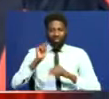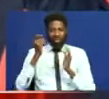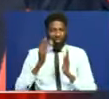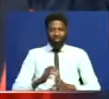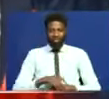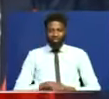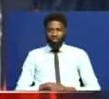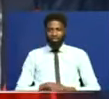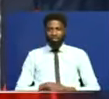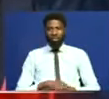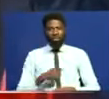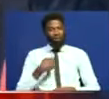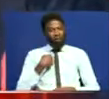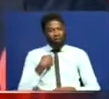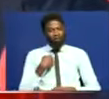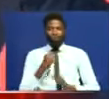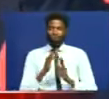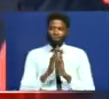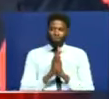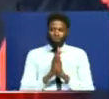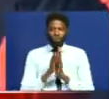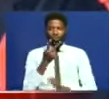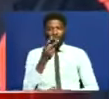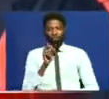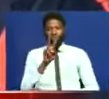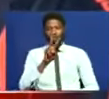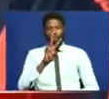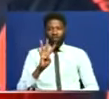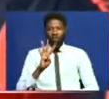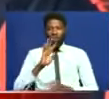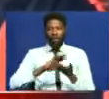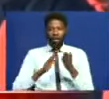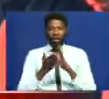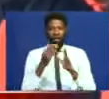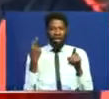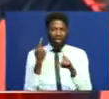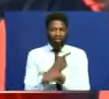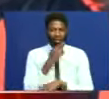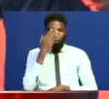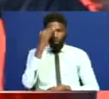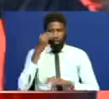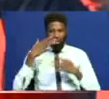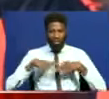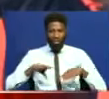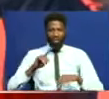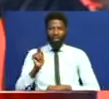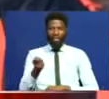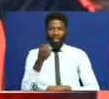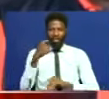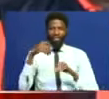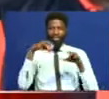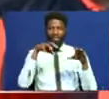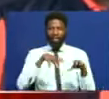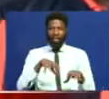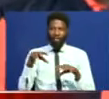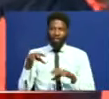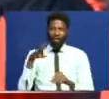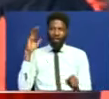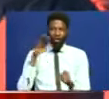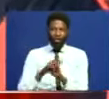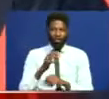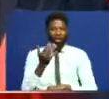2024 iwe tofauti, kwa sababu wa Kenya wamepata shida nyingi